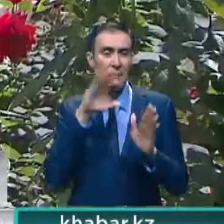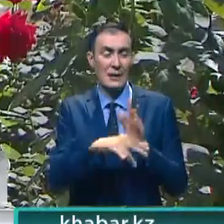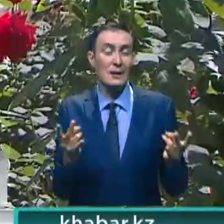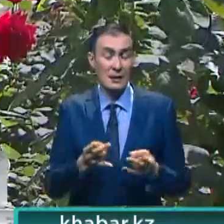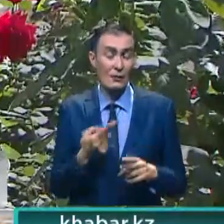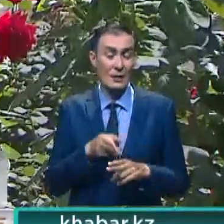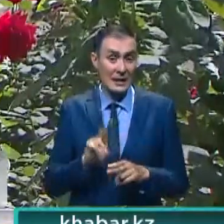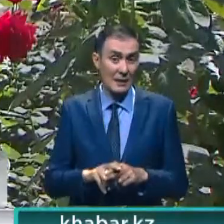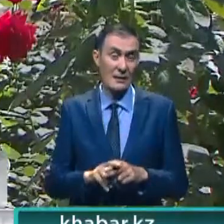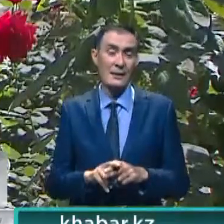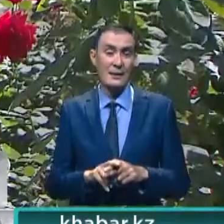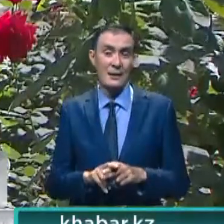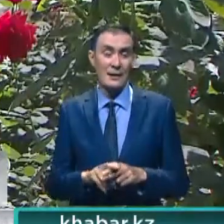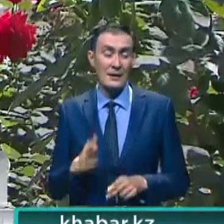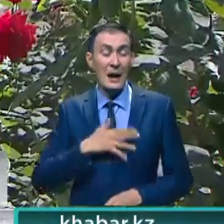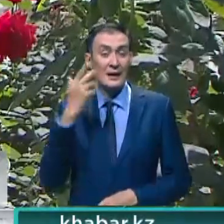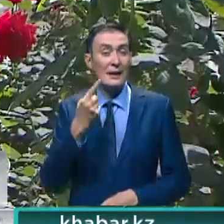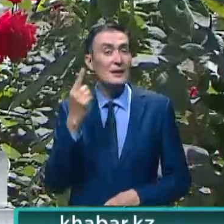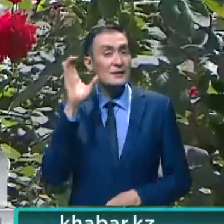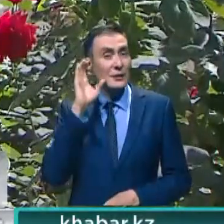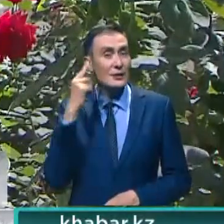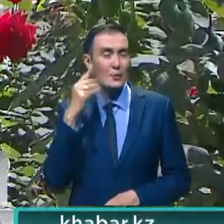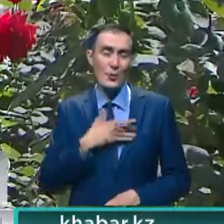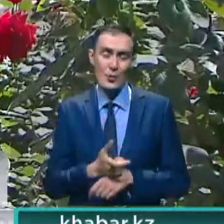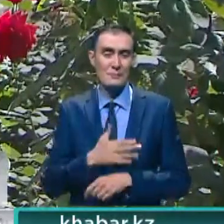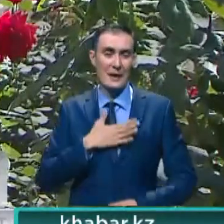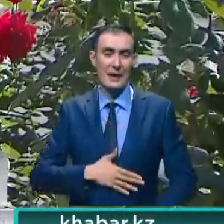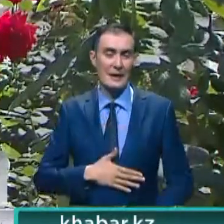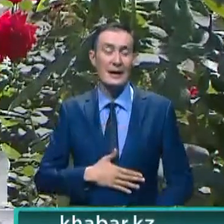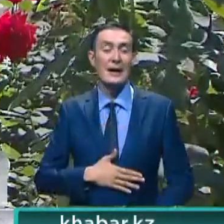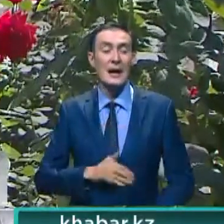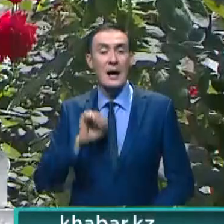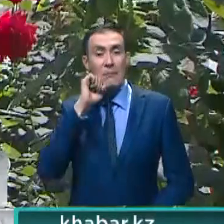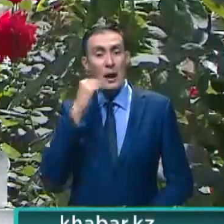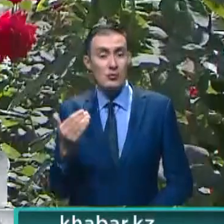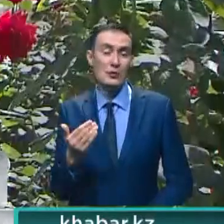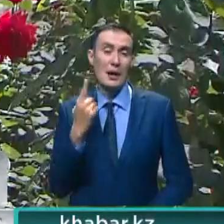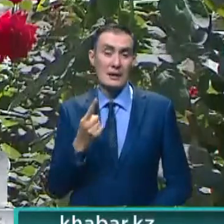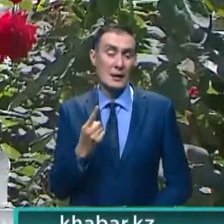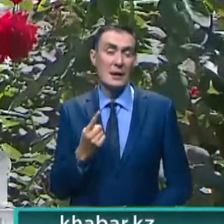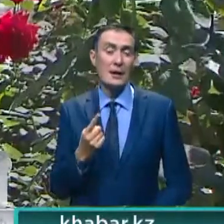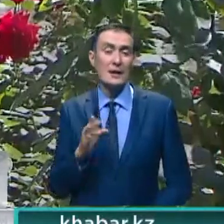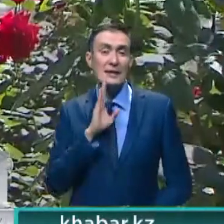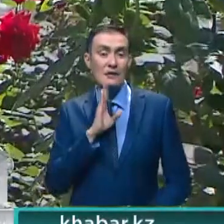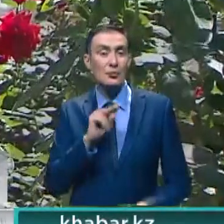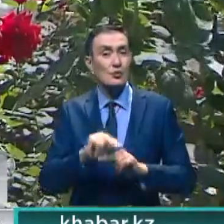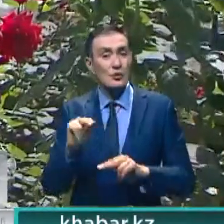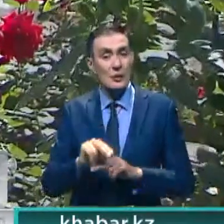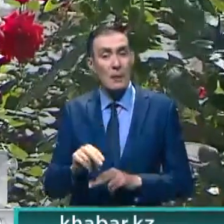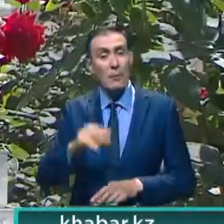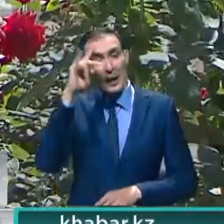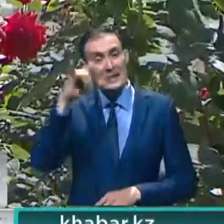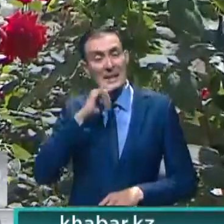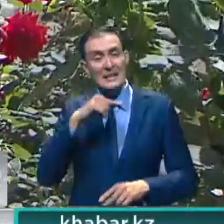То есть это... Я когда это слышу, мне очень приятно. Бабушка одна девочку учила